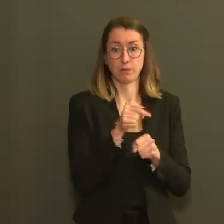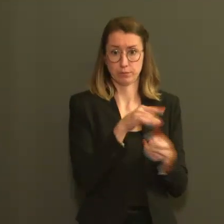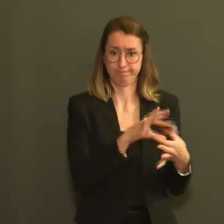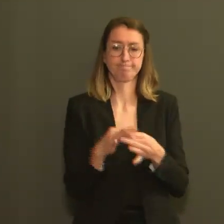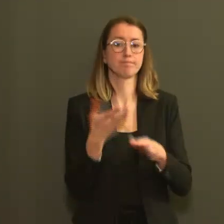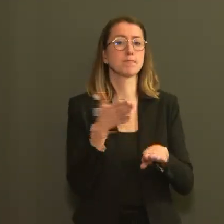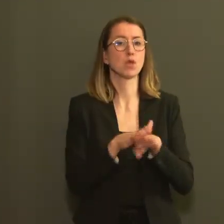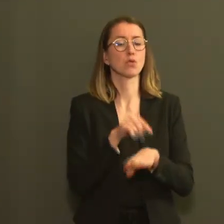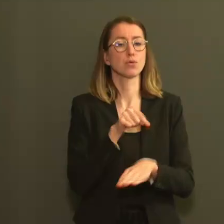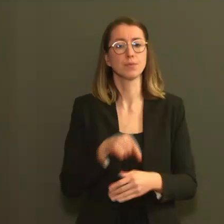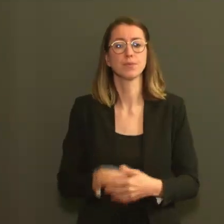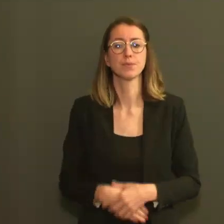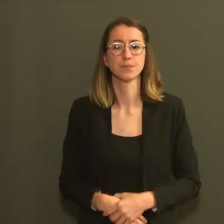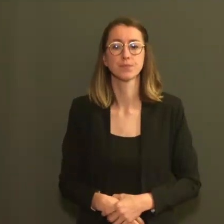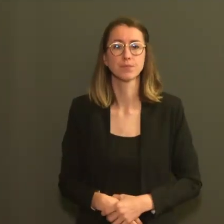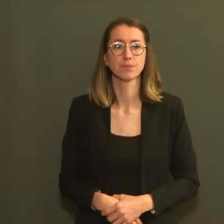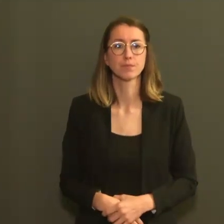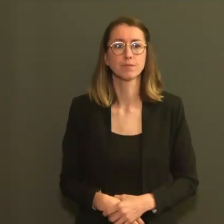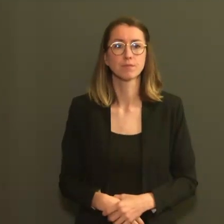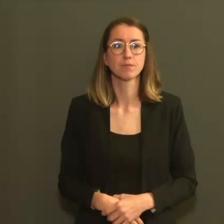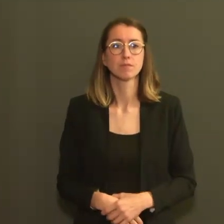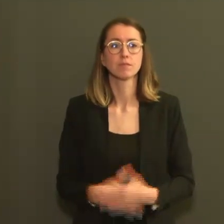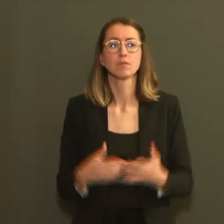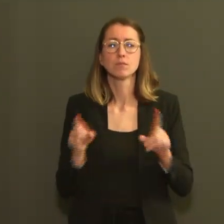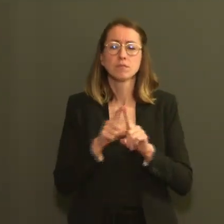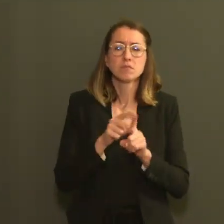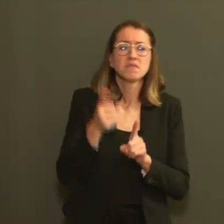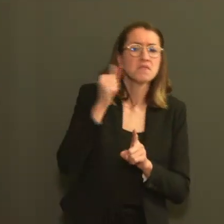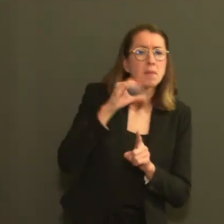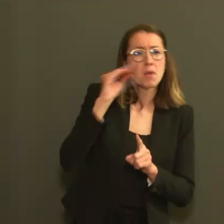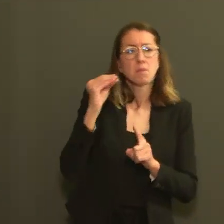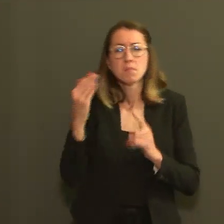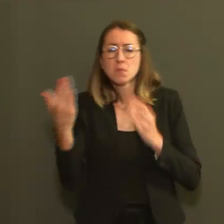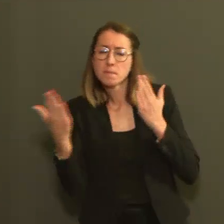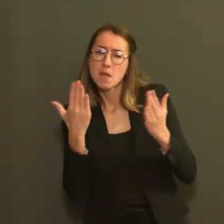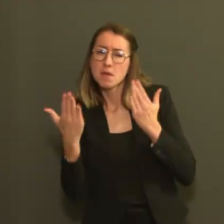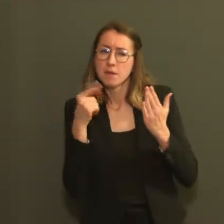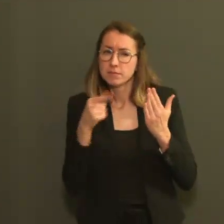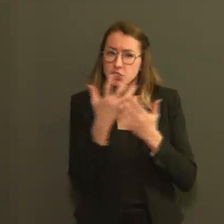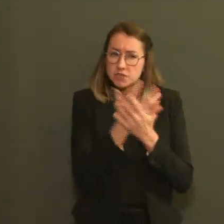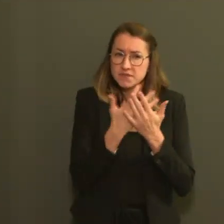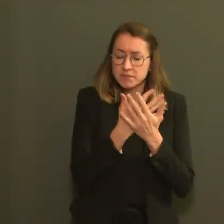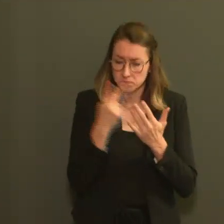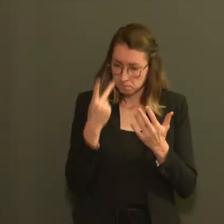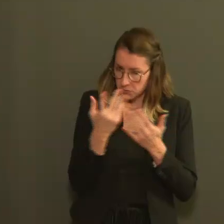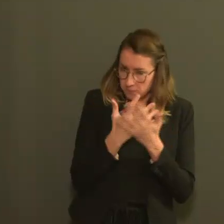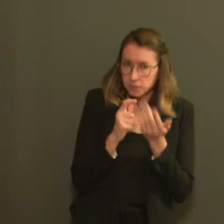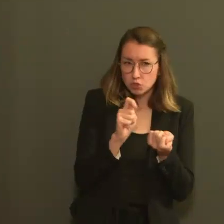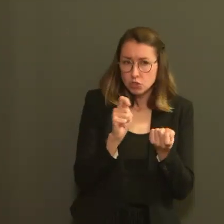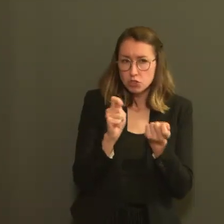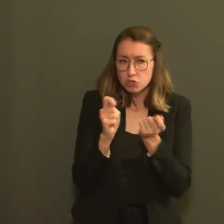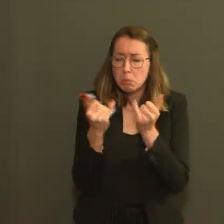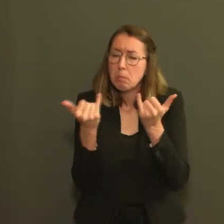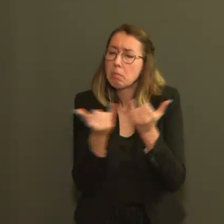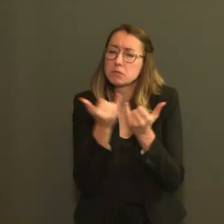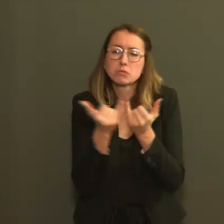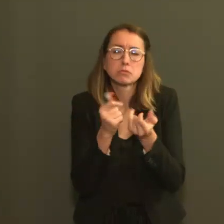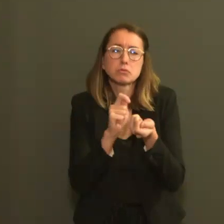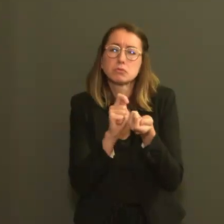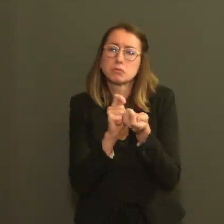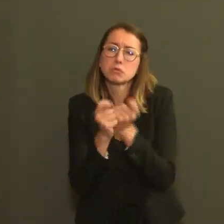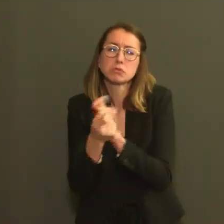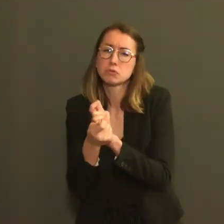Le sexe, le genre des personnes qui sont décédées a légèrement changé, mais de manière peu importante, puisqu'il y avait 47%